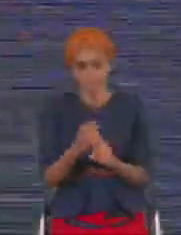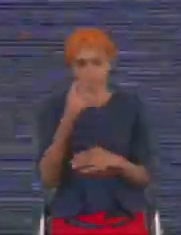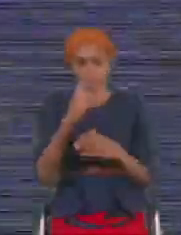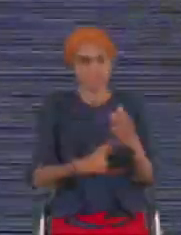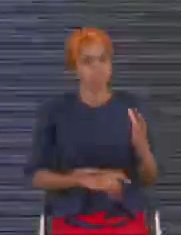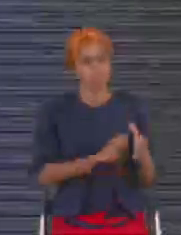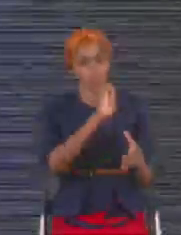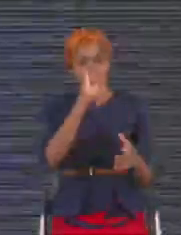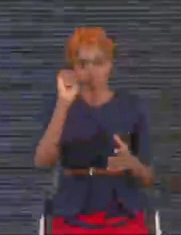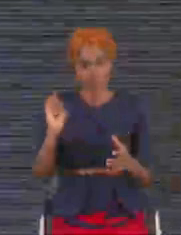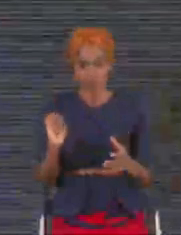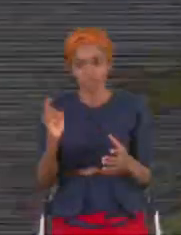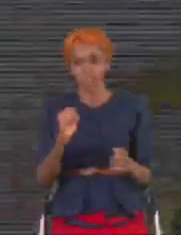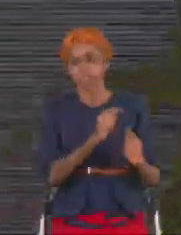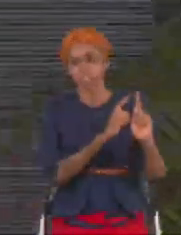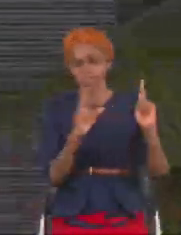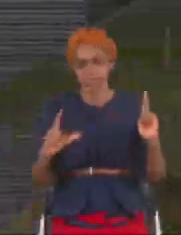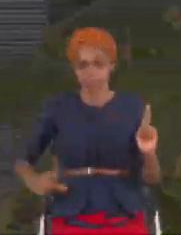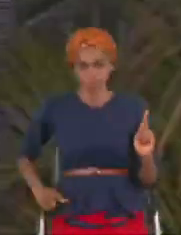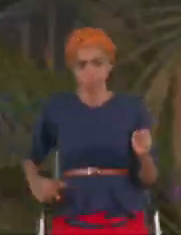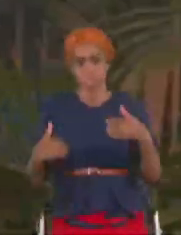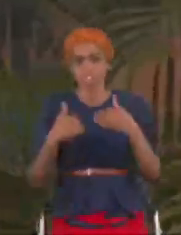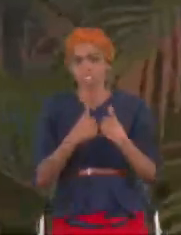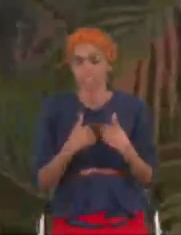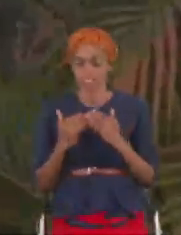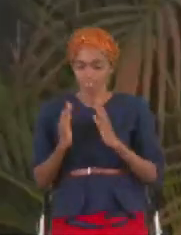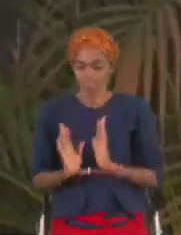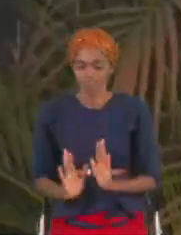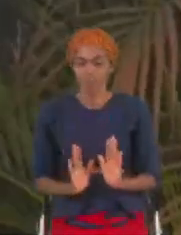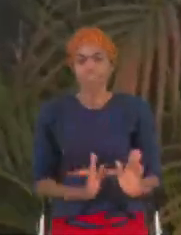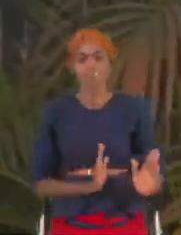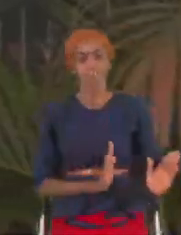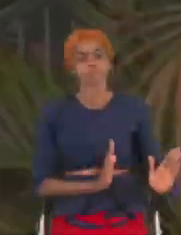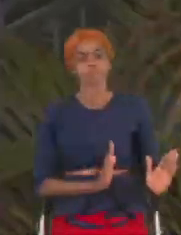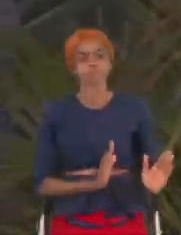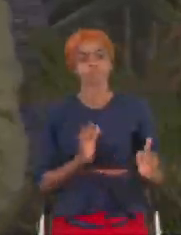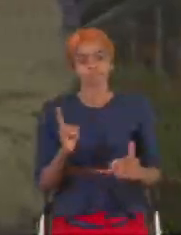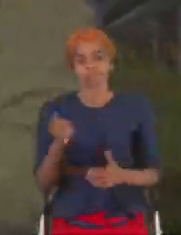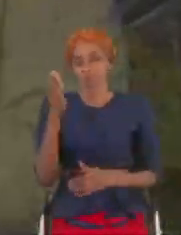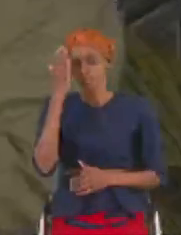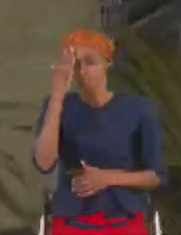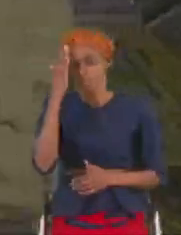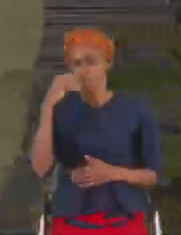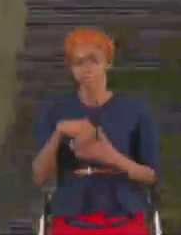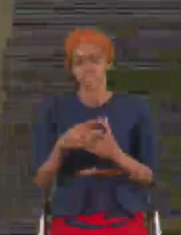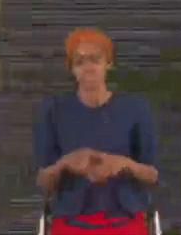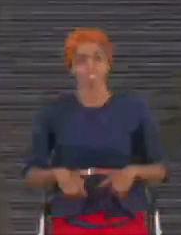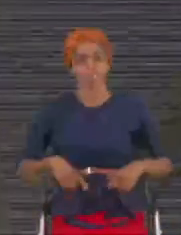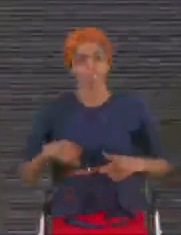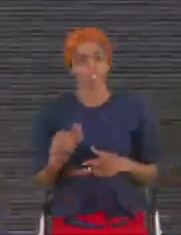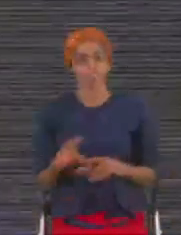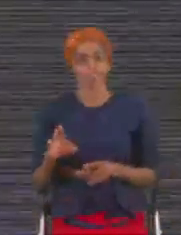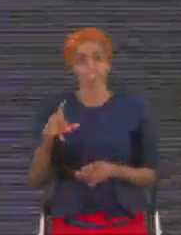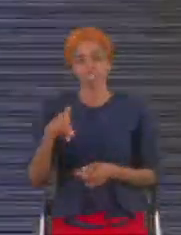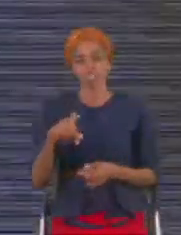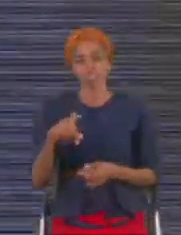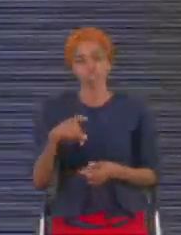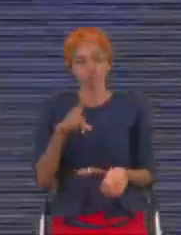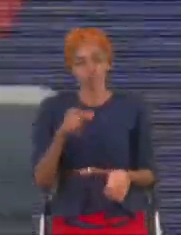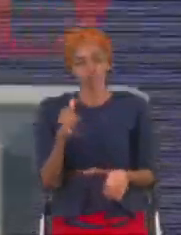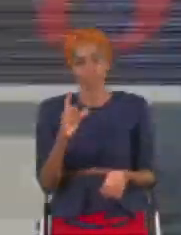j'ai été faire tout ce que dieu a planifié remarquerez dans la vie de l'apôtre paul